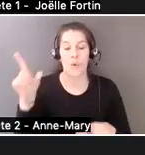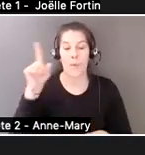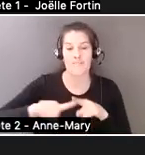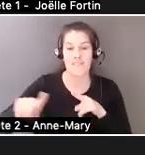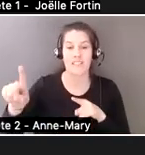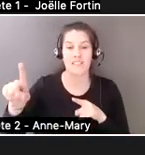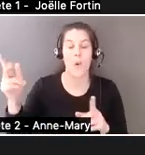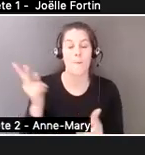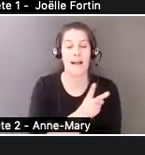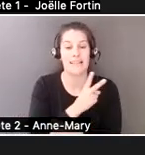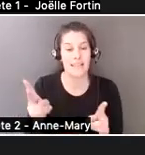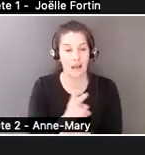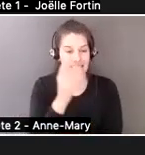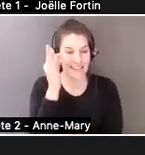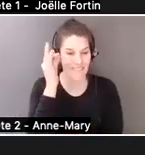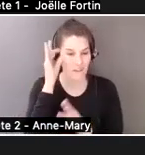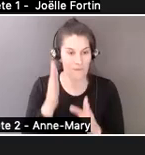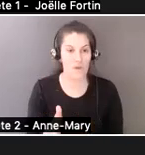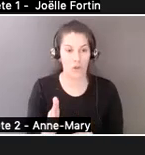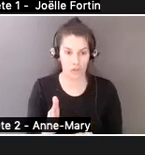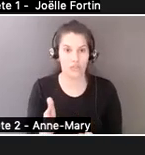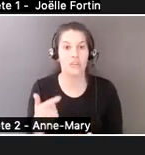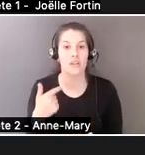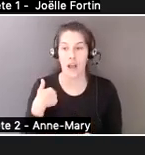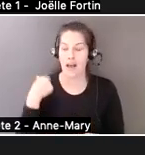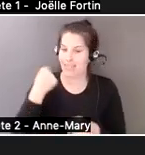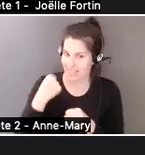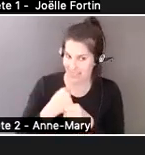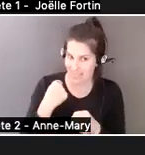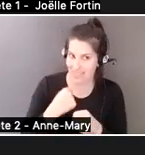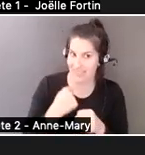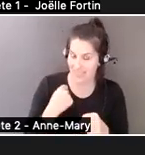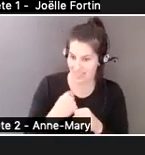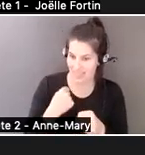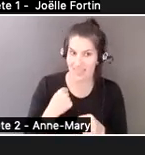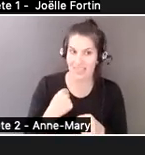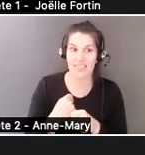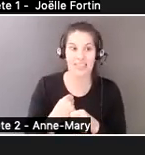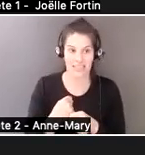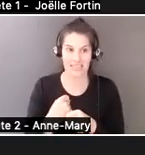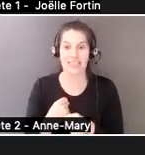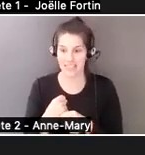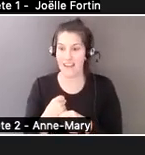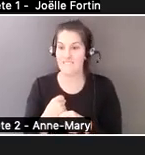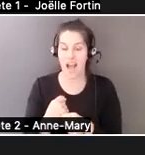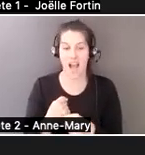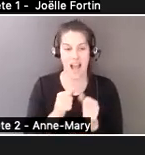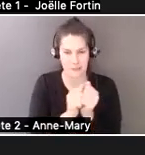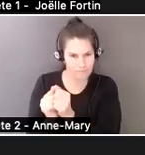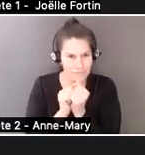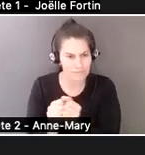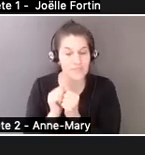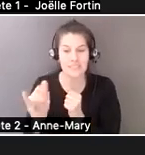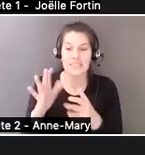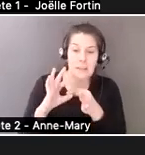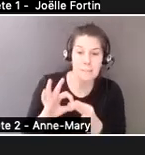des francophones. C'est comme mon travail très proche. Le réseau cherche des membres. Si vous voulez y prendre part, vous pouvez